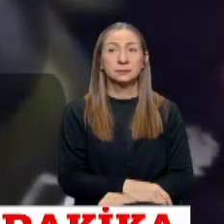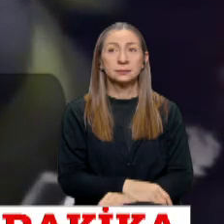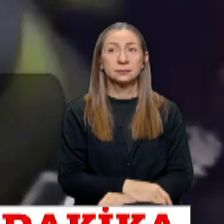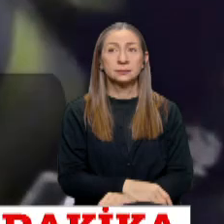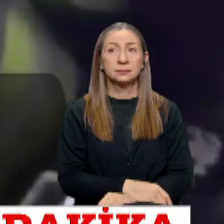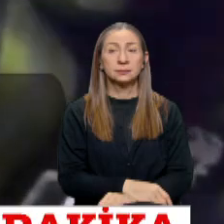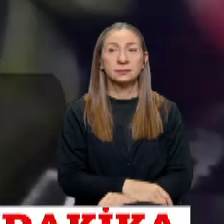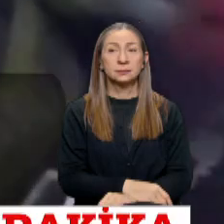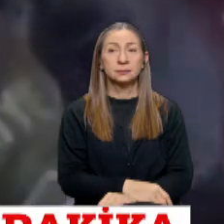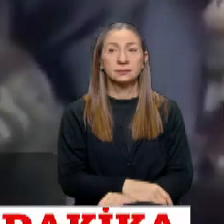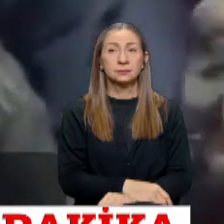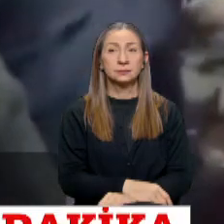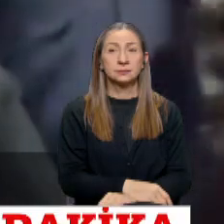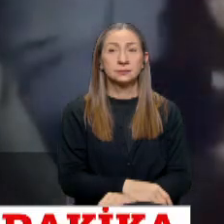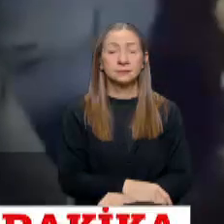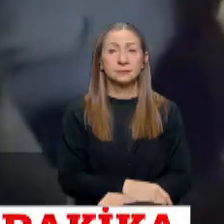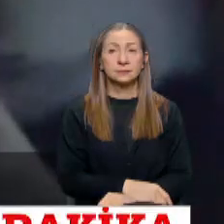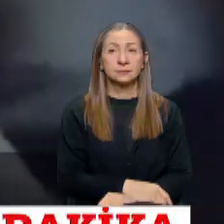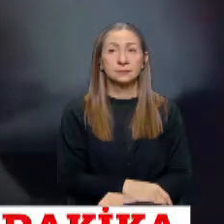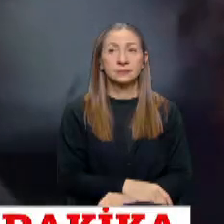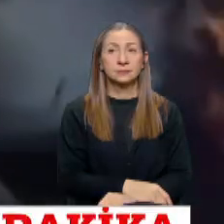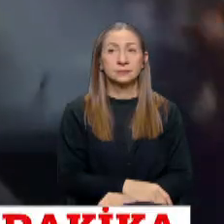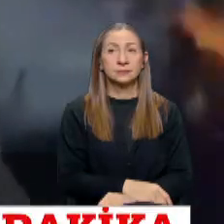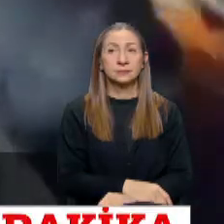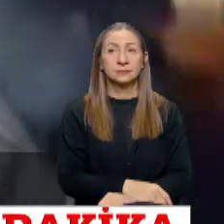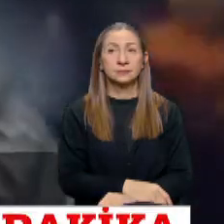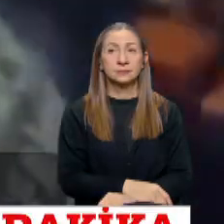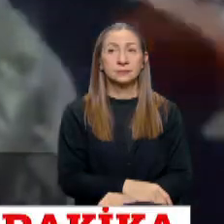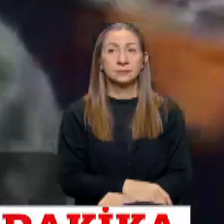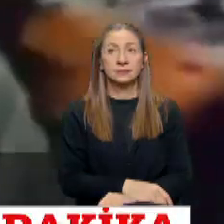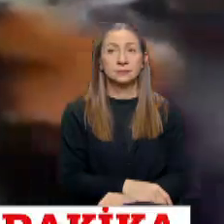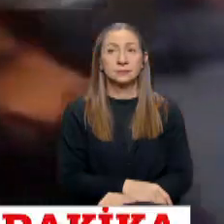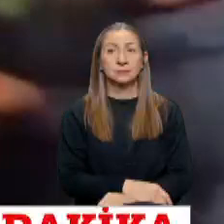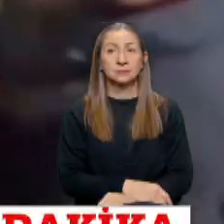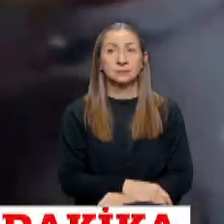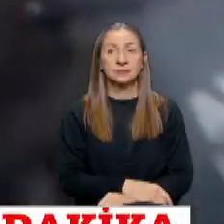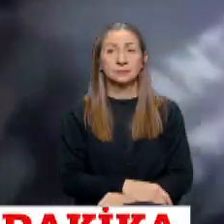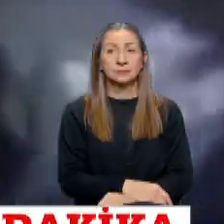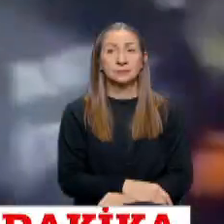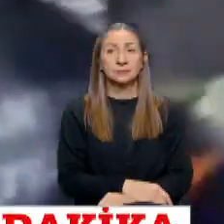rahat bir çay içeriz beraber. Aslan Cengiz abi. Öyle geçin.